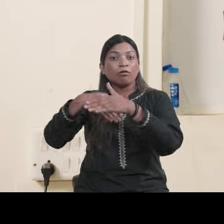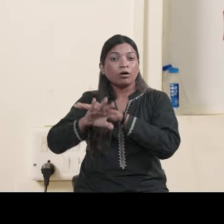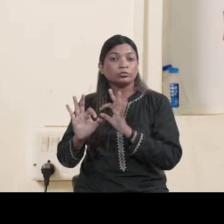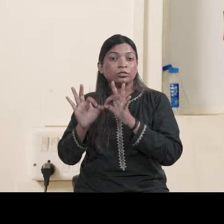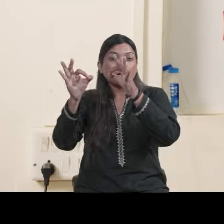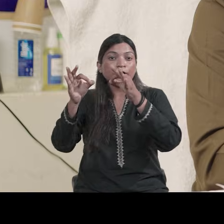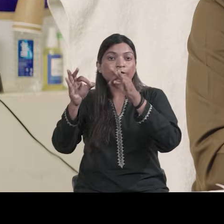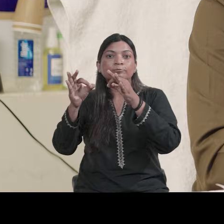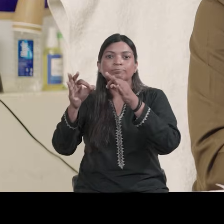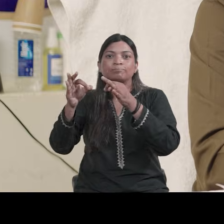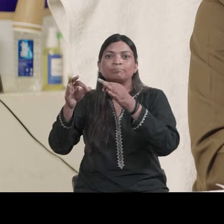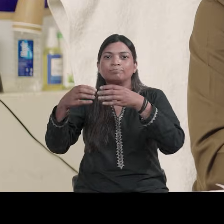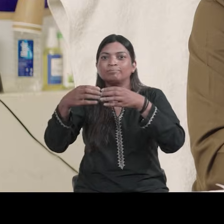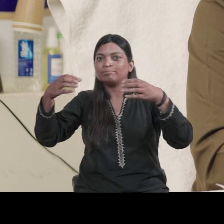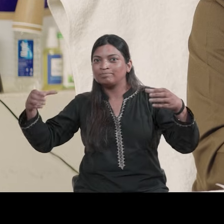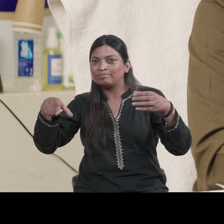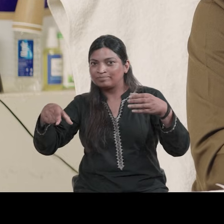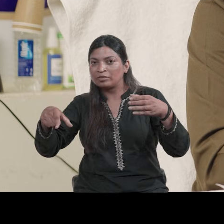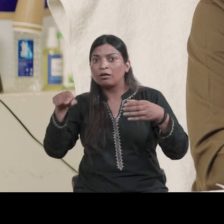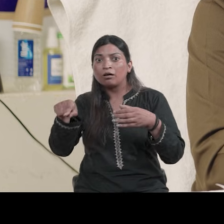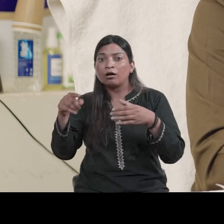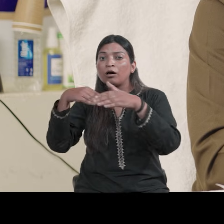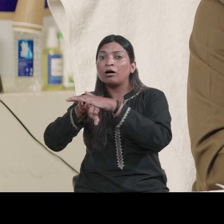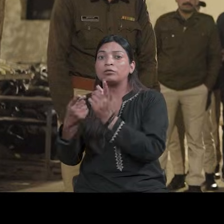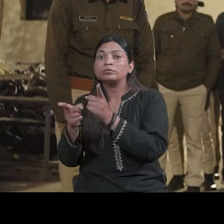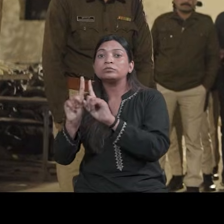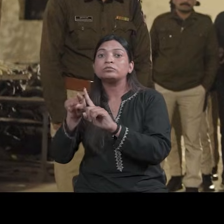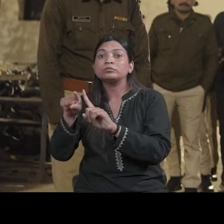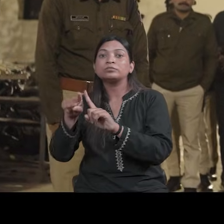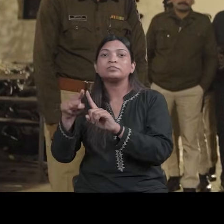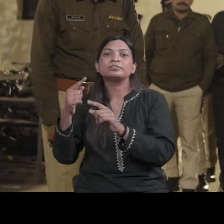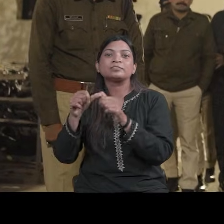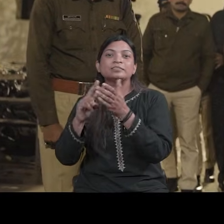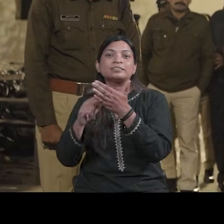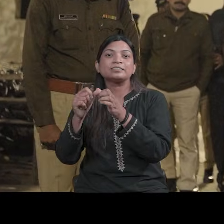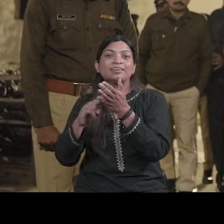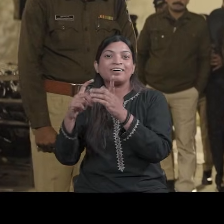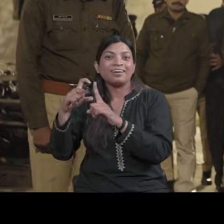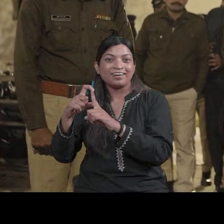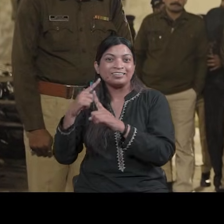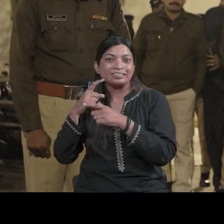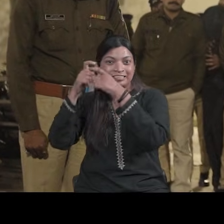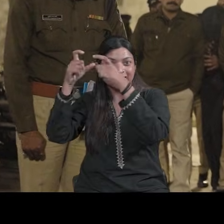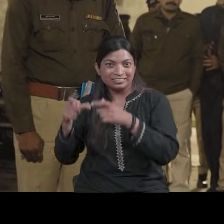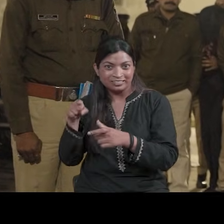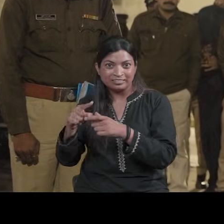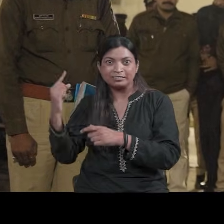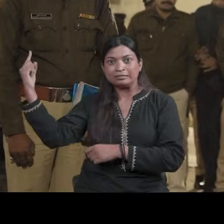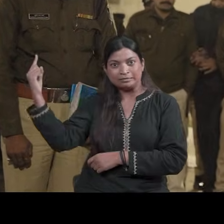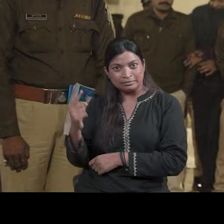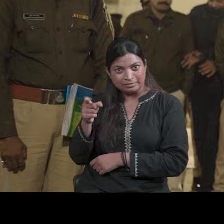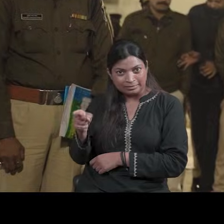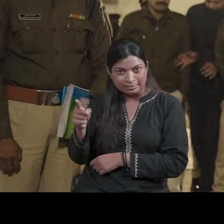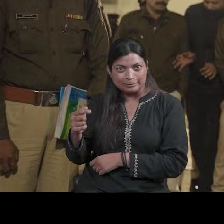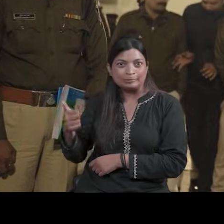लिए एक स्पेशल सेक्शन बना के रखा है। वहाँ पे एक चैम्बर बना हुआ है जिसमें उस संस्था के आनंद संस्था के मूक बधिर की सुनने वाले लोग आते